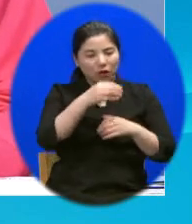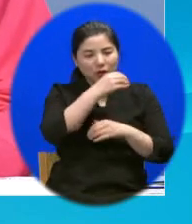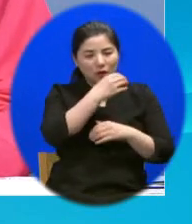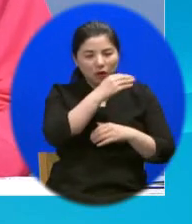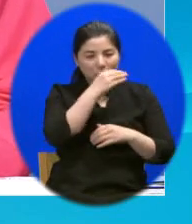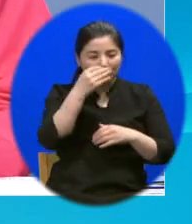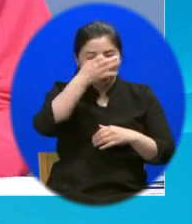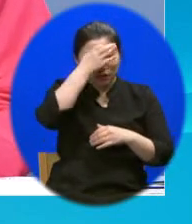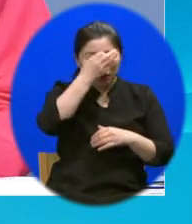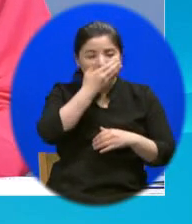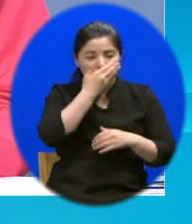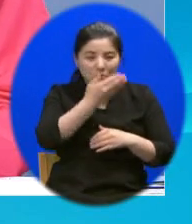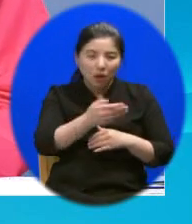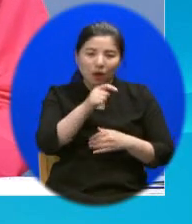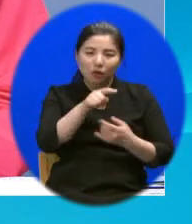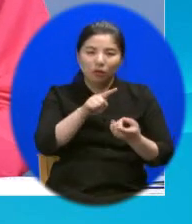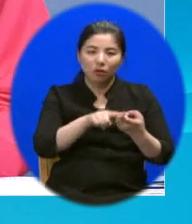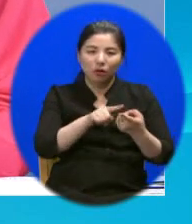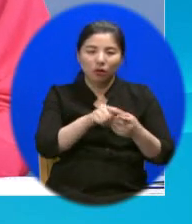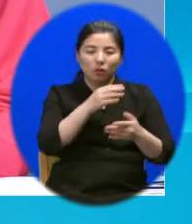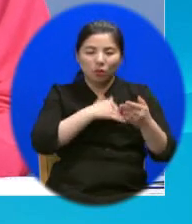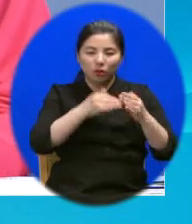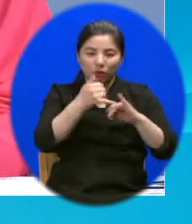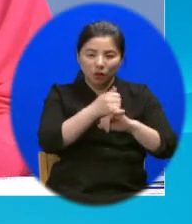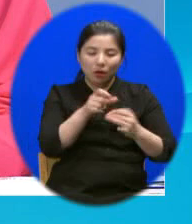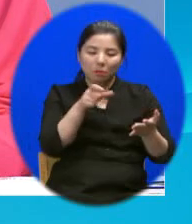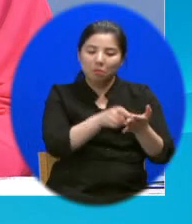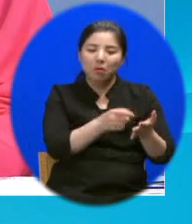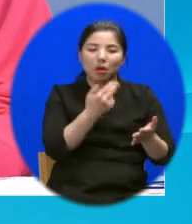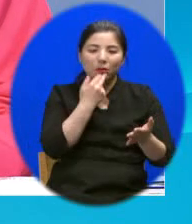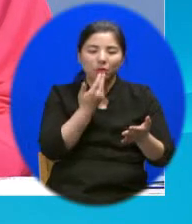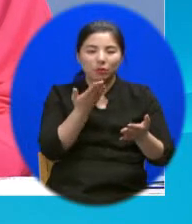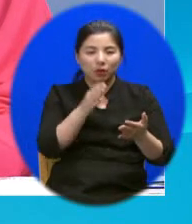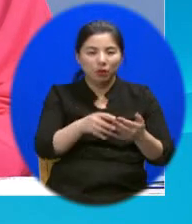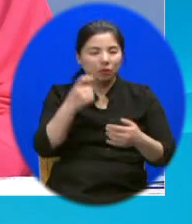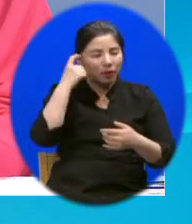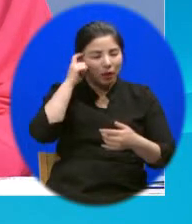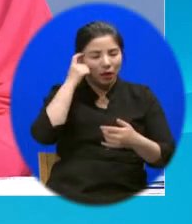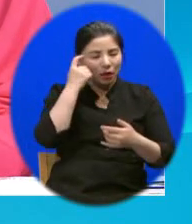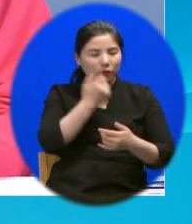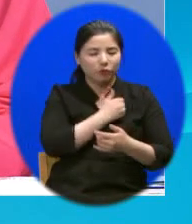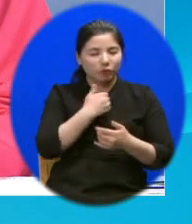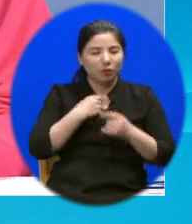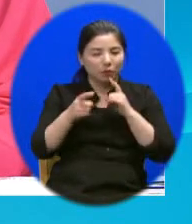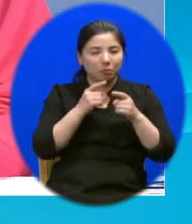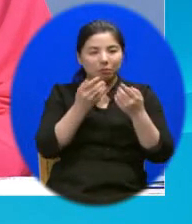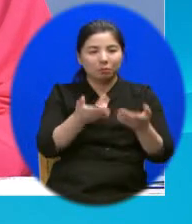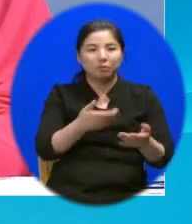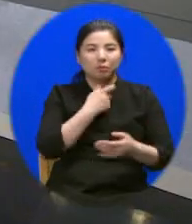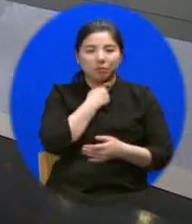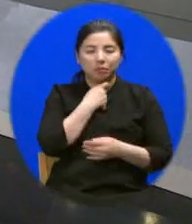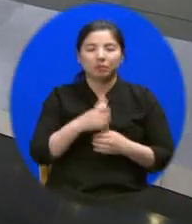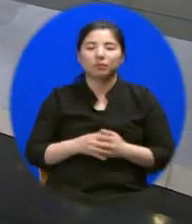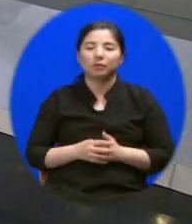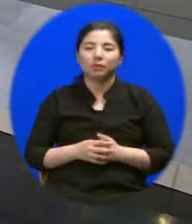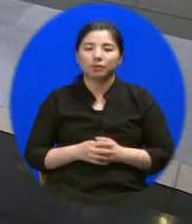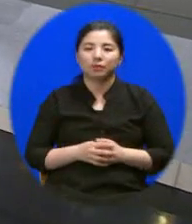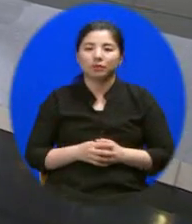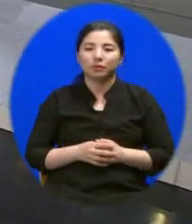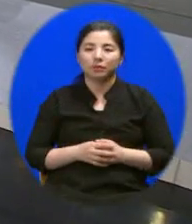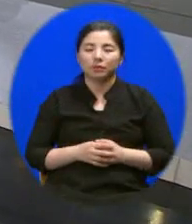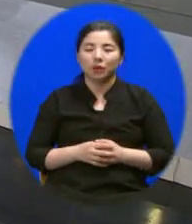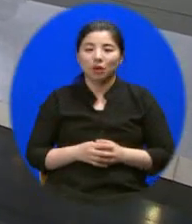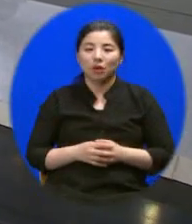다할 수 있게 하냐는 부분은 공약 집에 닮지 않았지만 생각 생각은 충 만 하다는 말씀을 강조 드리고 싶습니다 4